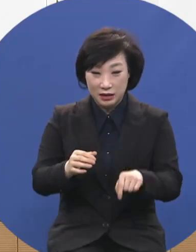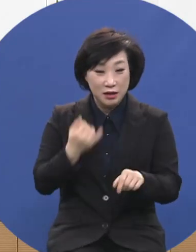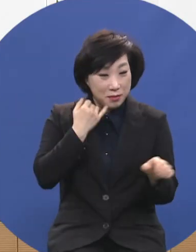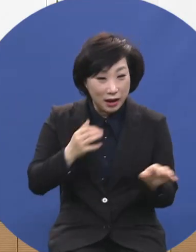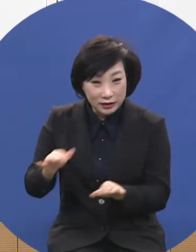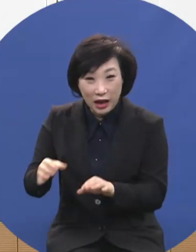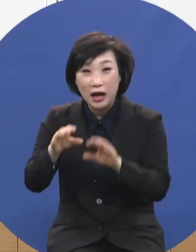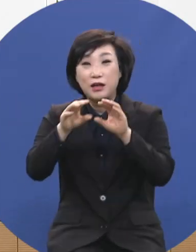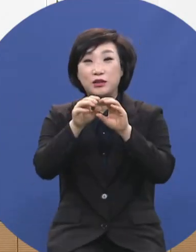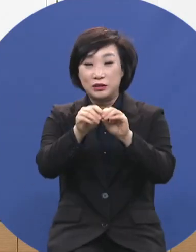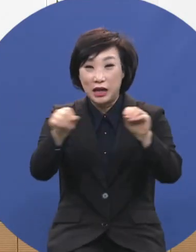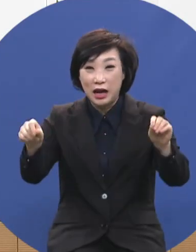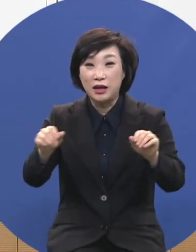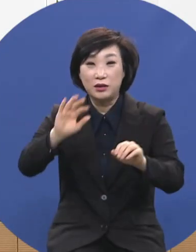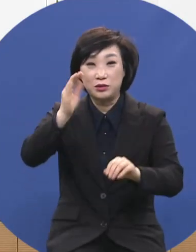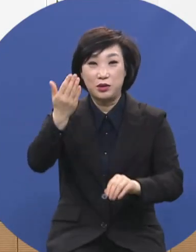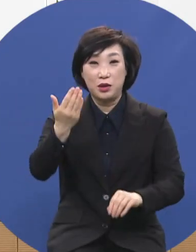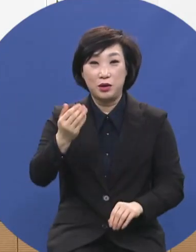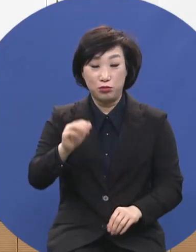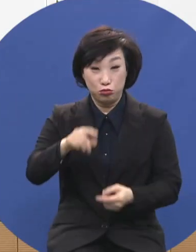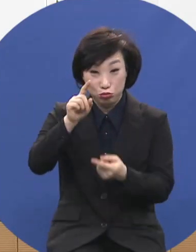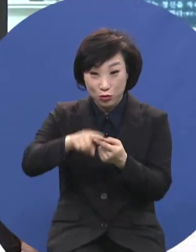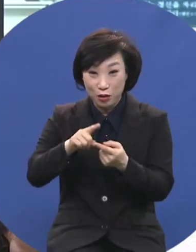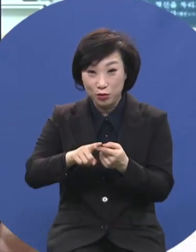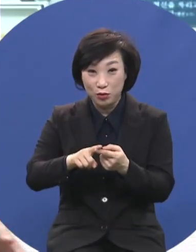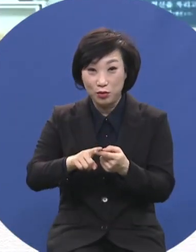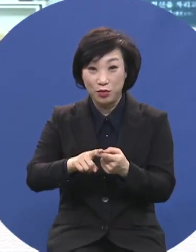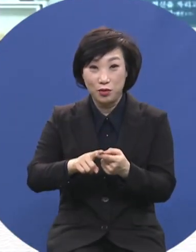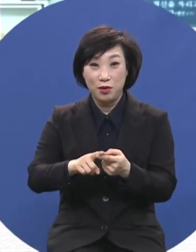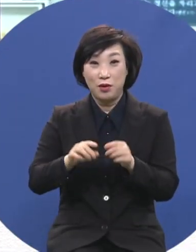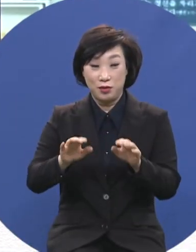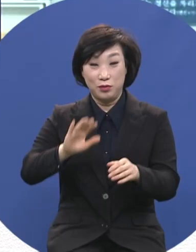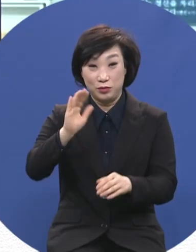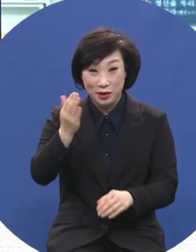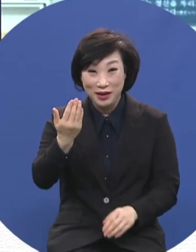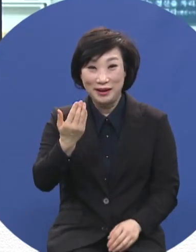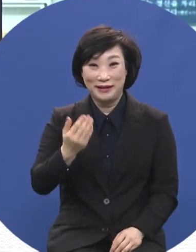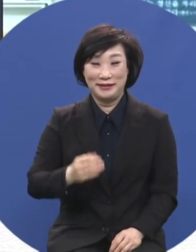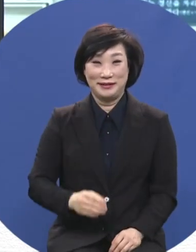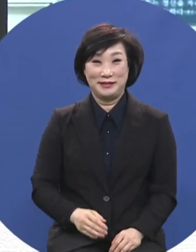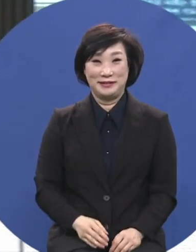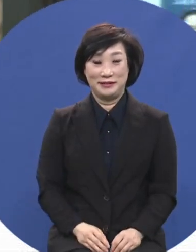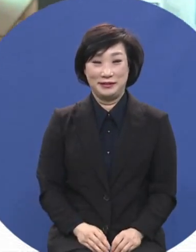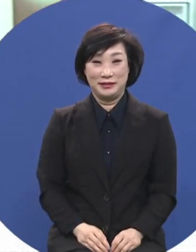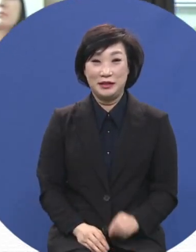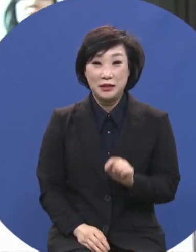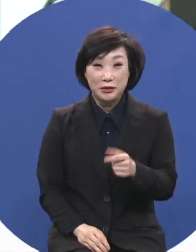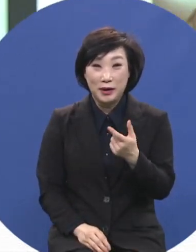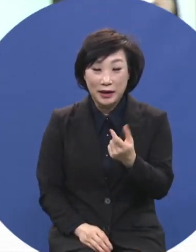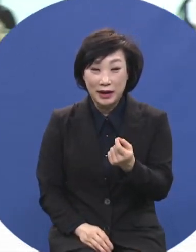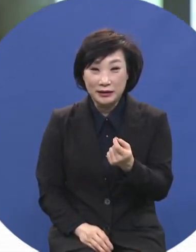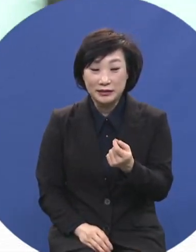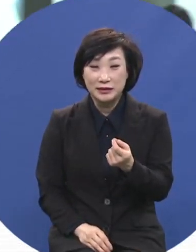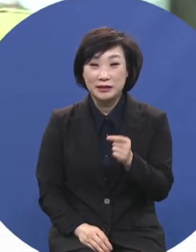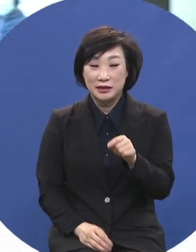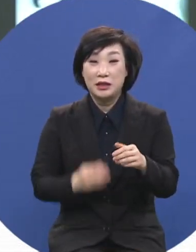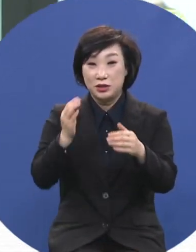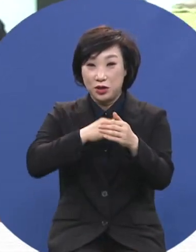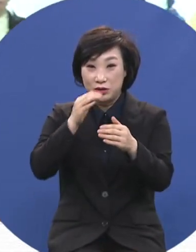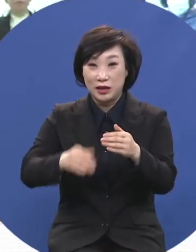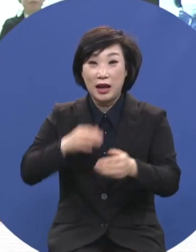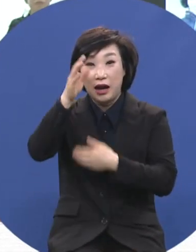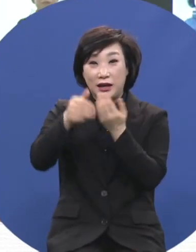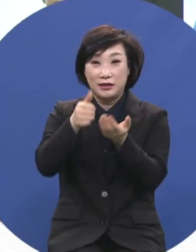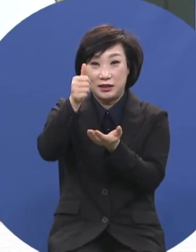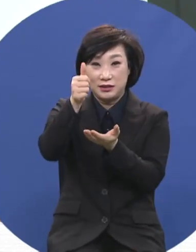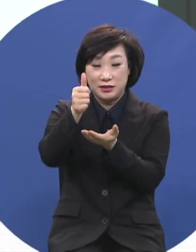하나는 육지가 되게 하라. 그대로 돼. 그대로. 이런 절대적인